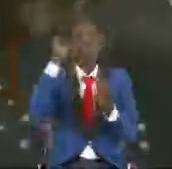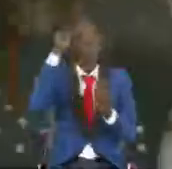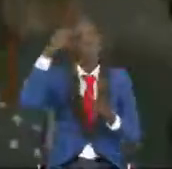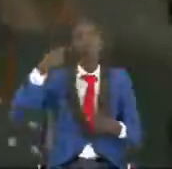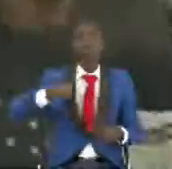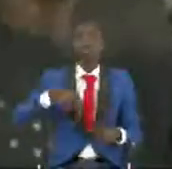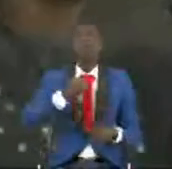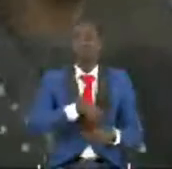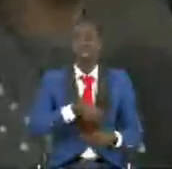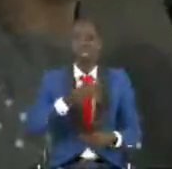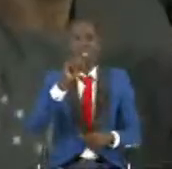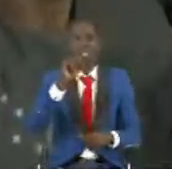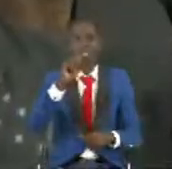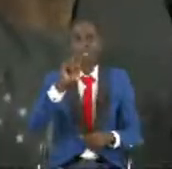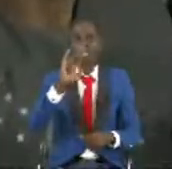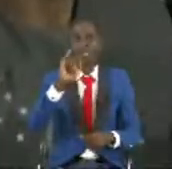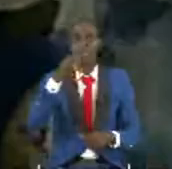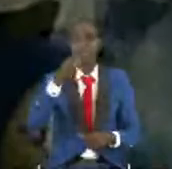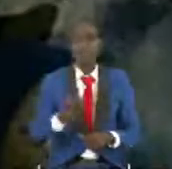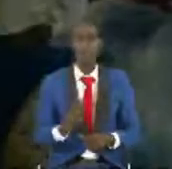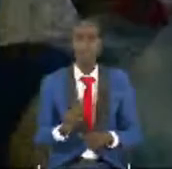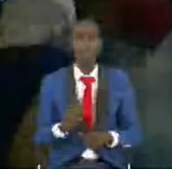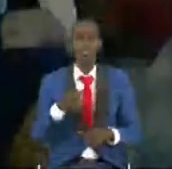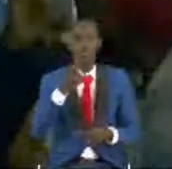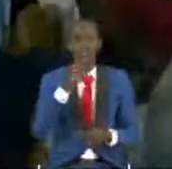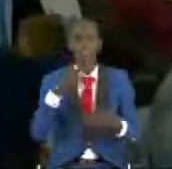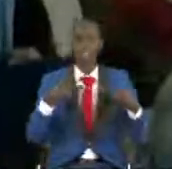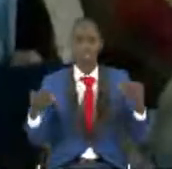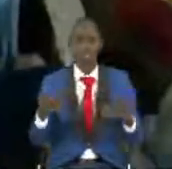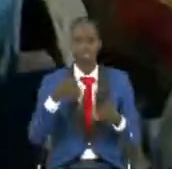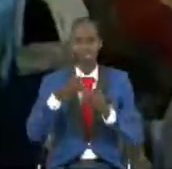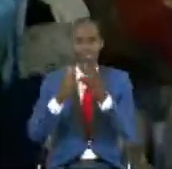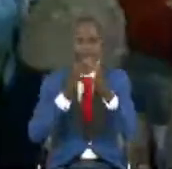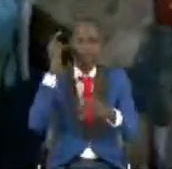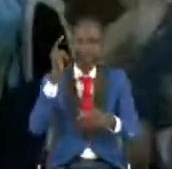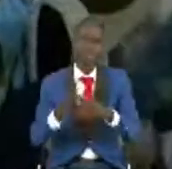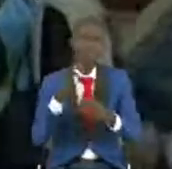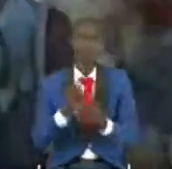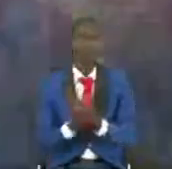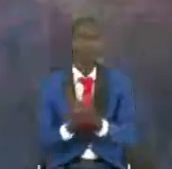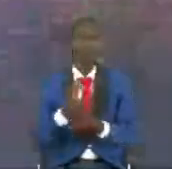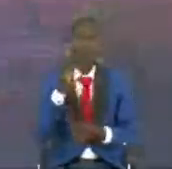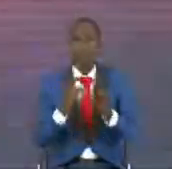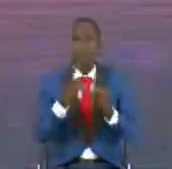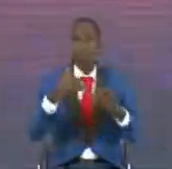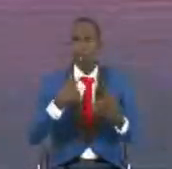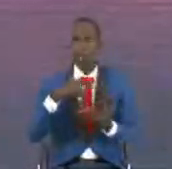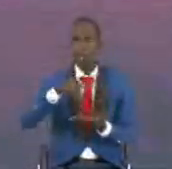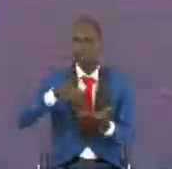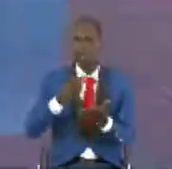Par ses maîtrissures. Tu es guéri au nom de Jésus. Et tu as lu l'histoire